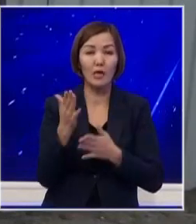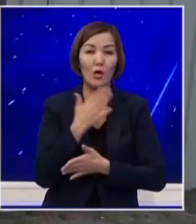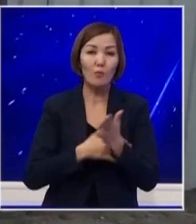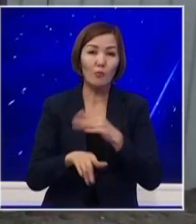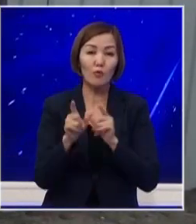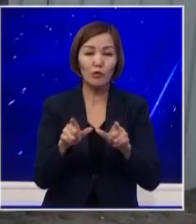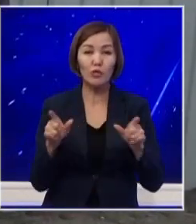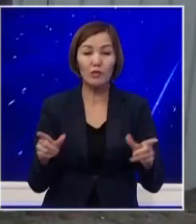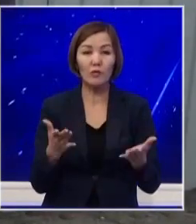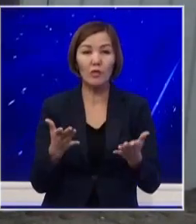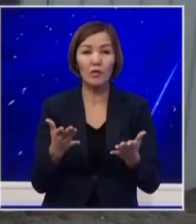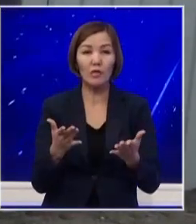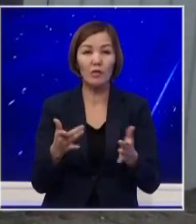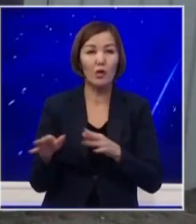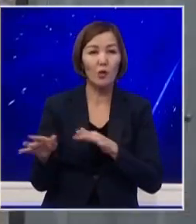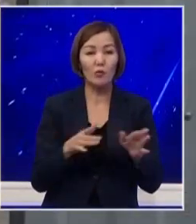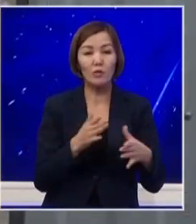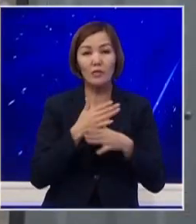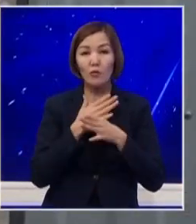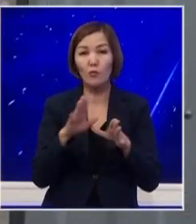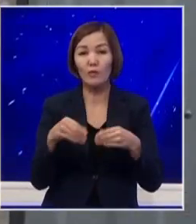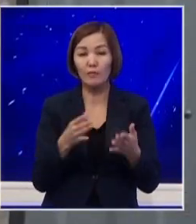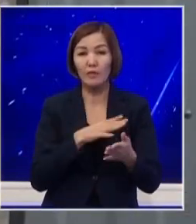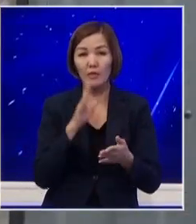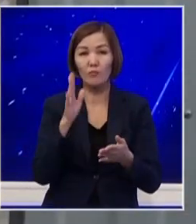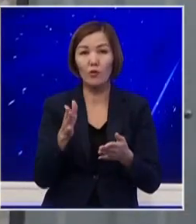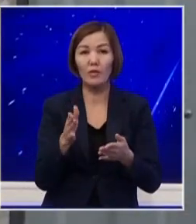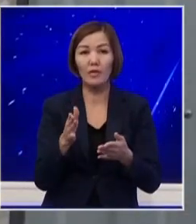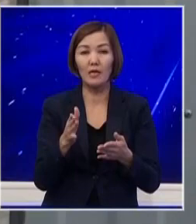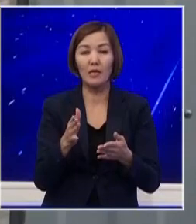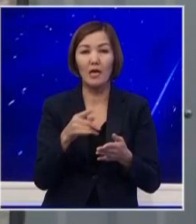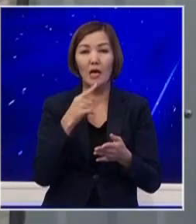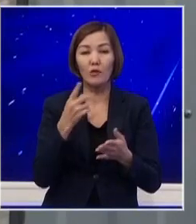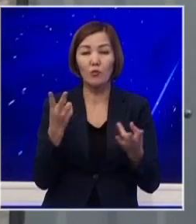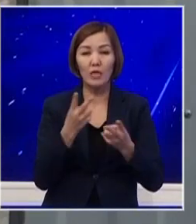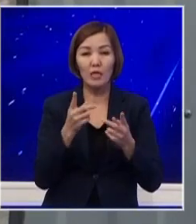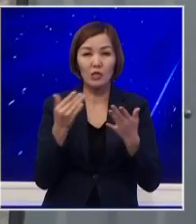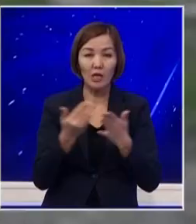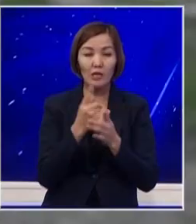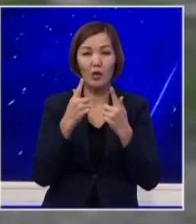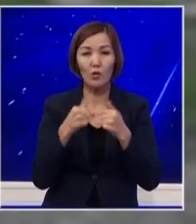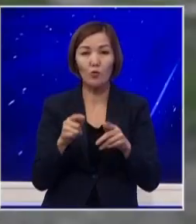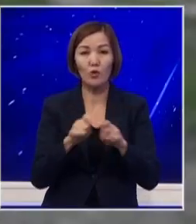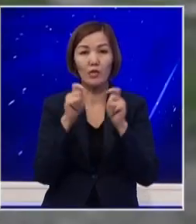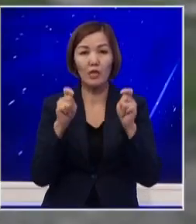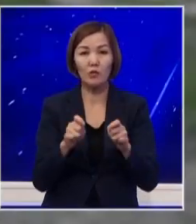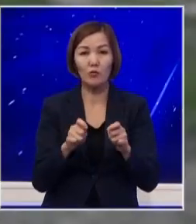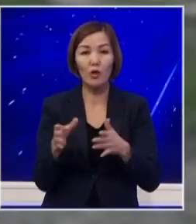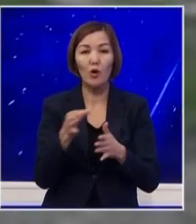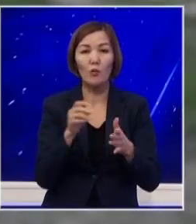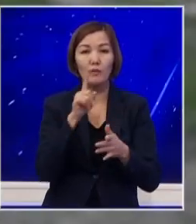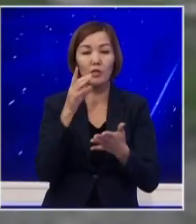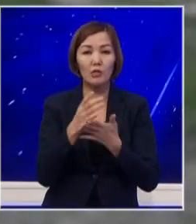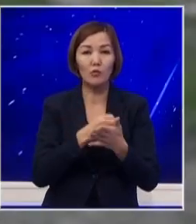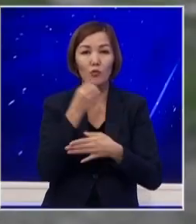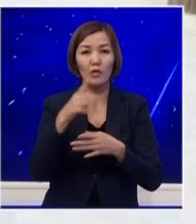шектеулі азаматтардың қозғалысына жәрдемдесу болып отыр. Айта кетерлігі, жаңадан құрылған еріктілер клубының ашылуына облыстық